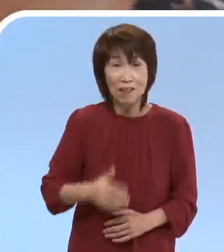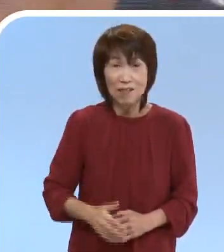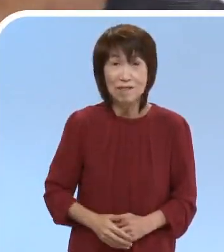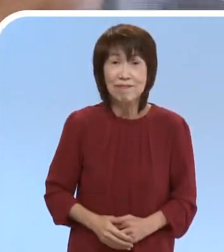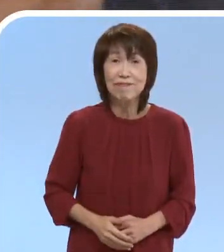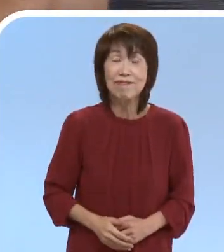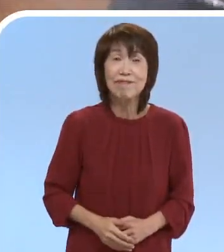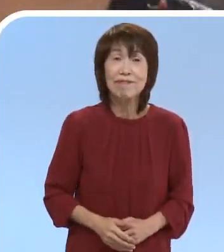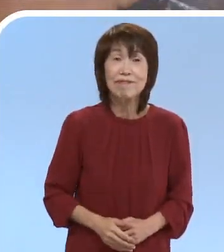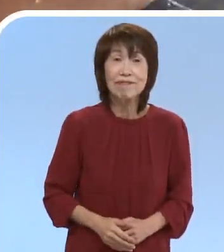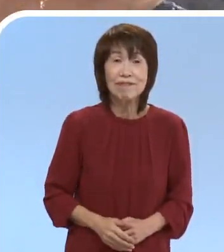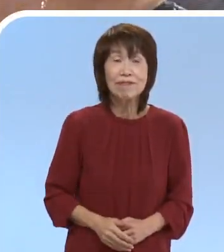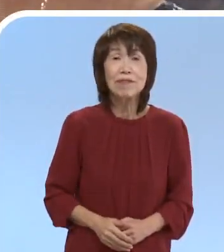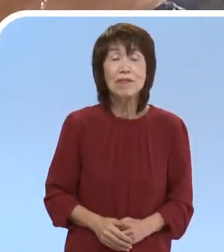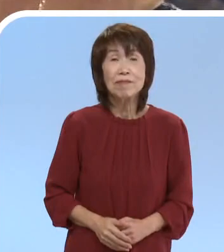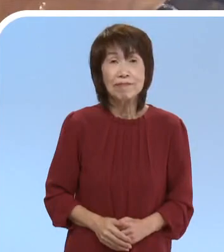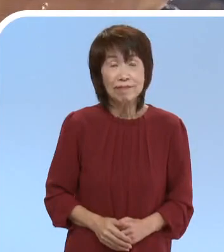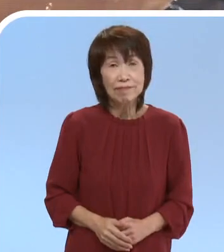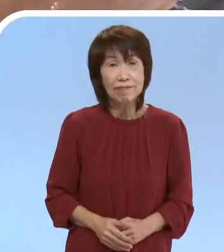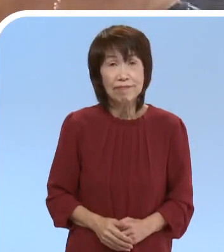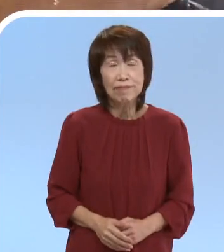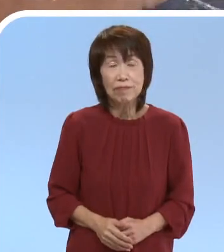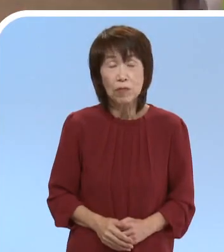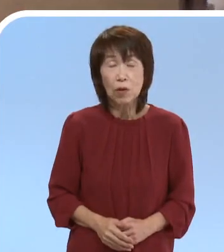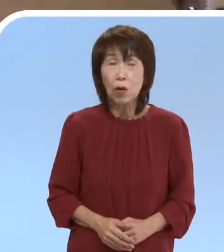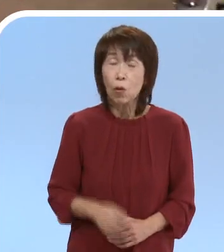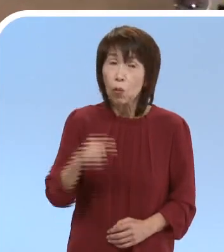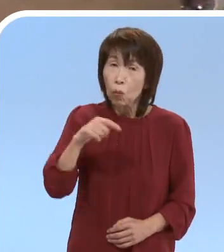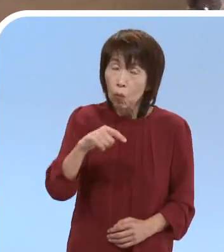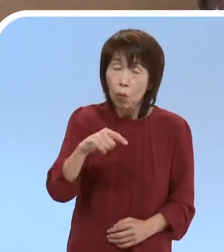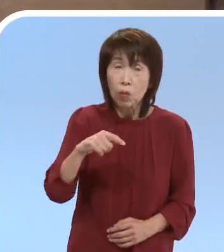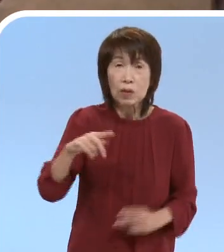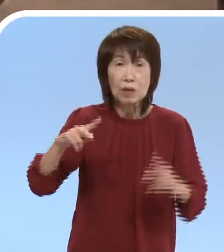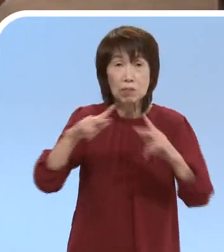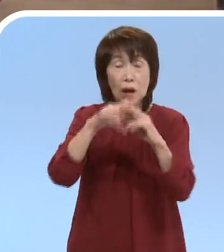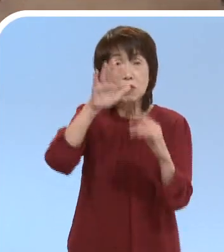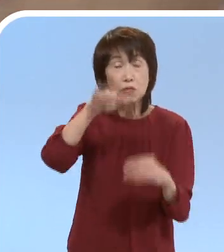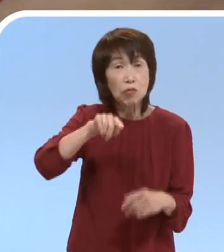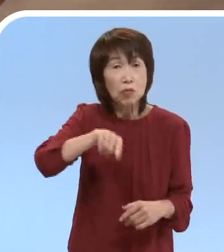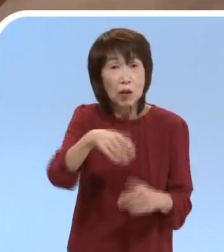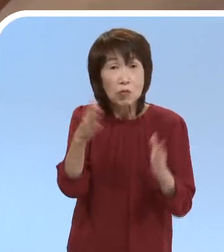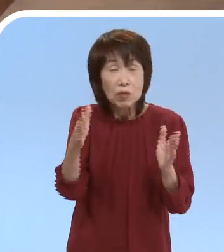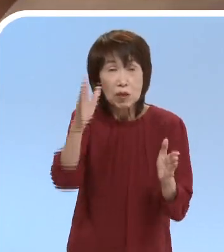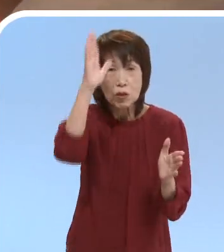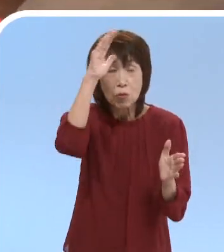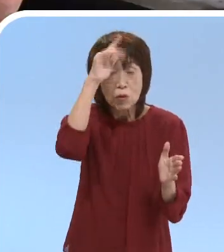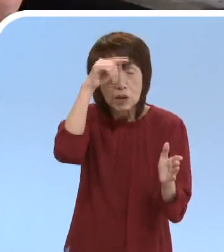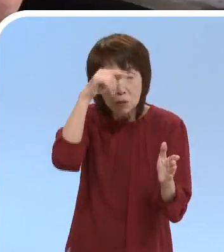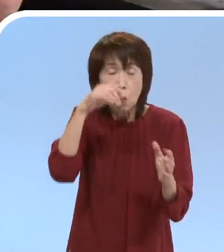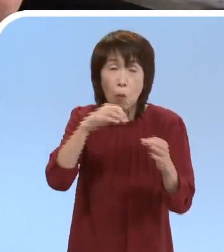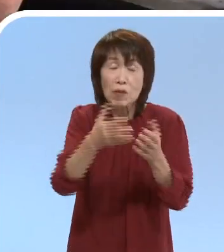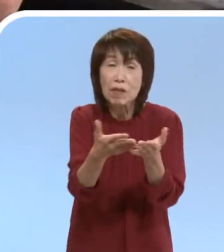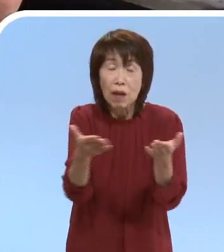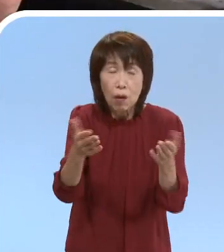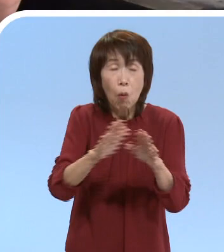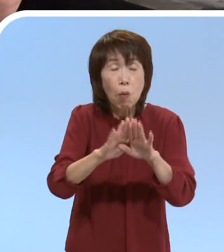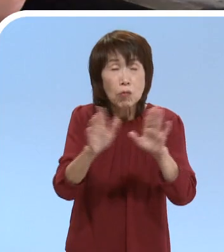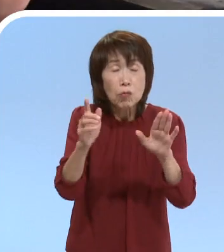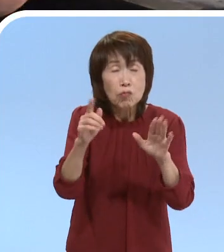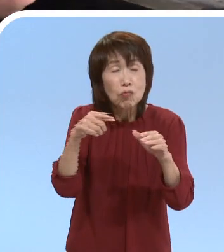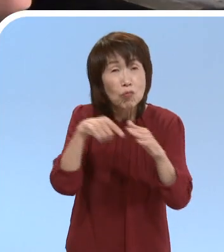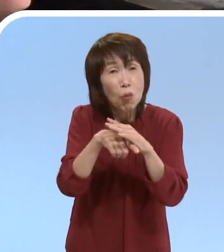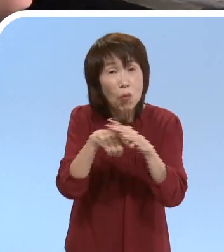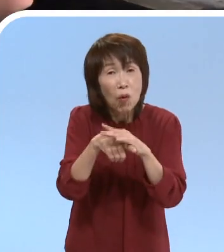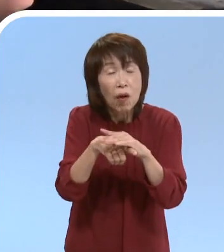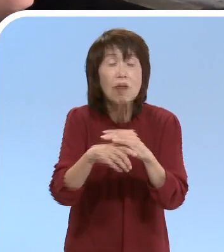の旨味ですか？そうです。改めてね、なぜこの播州百日鶏を扱ったお店をされようと思ったんですか？ 播州百日鶏って